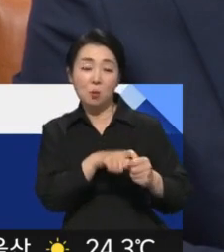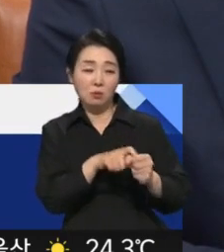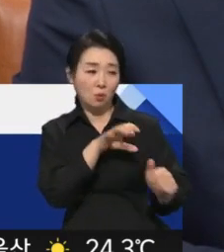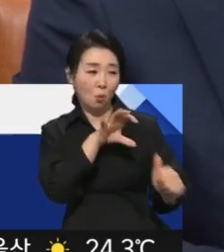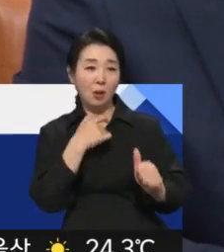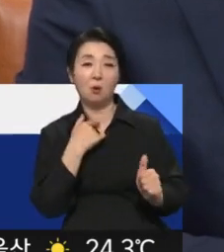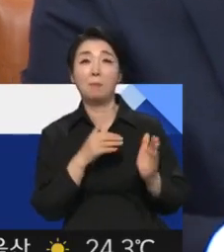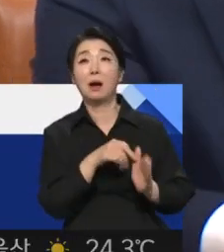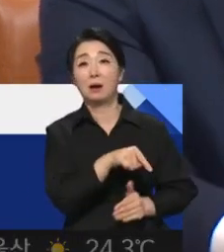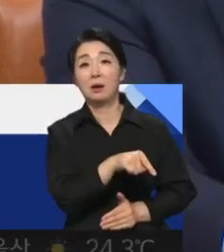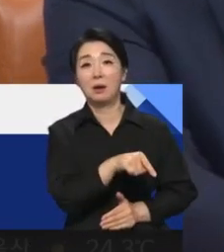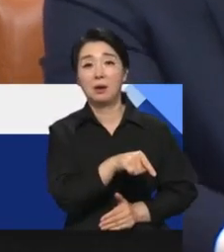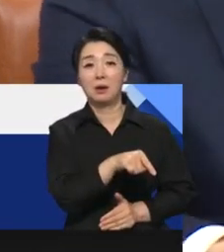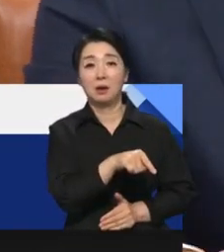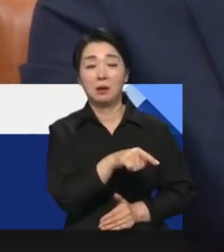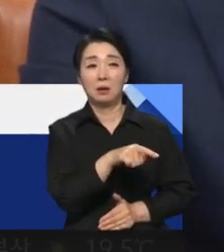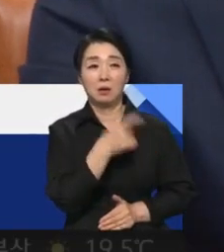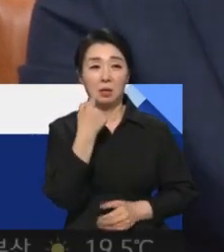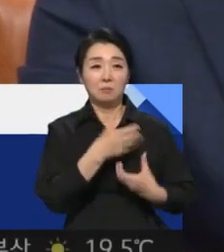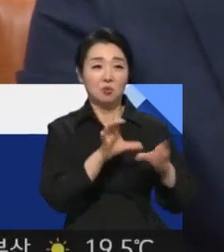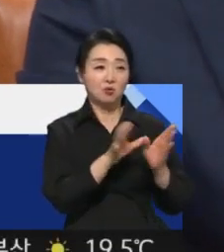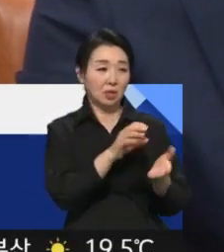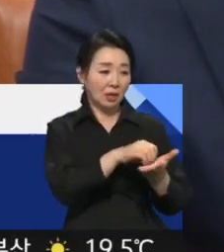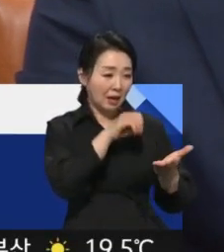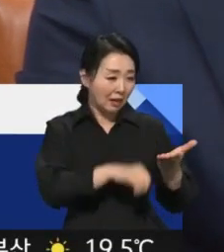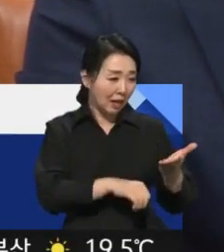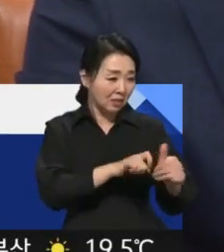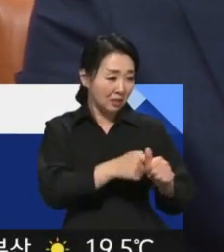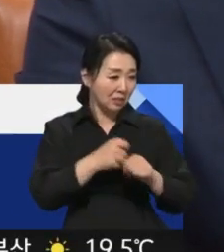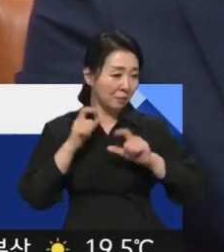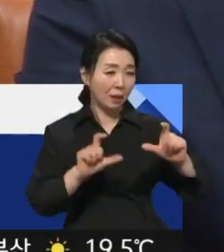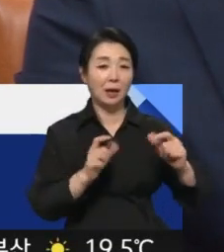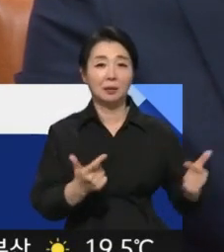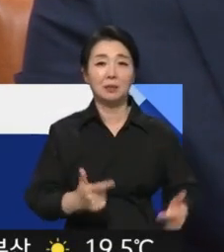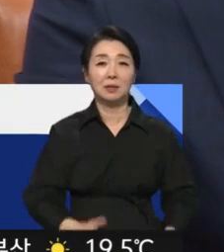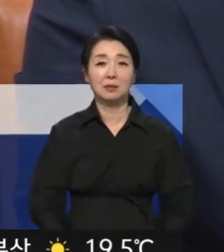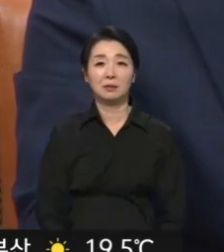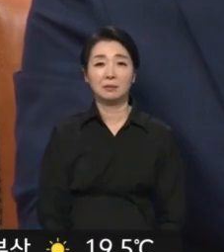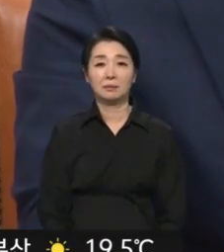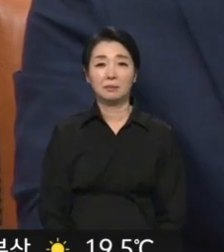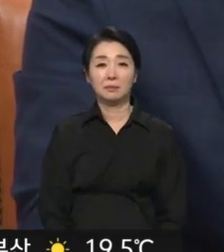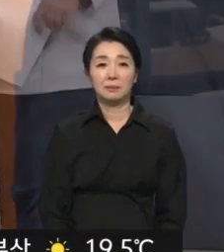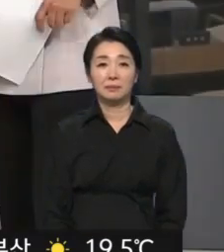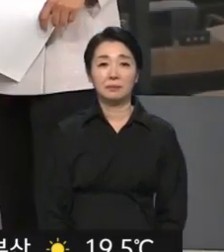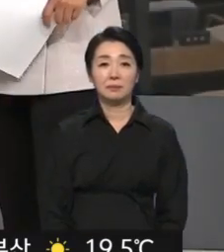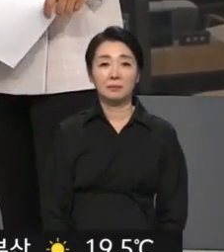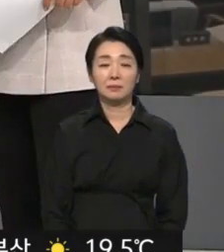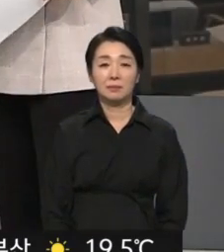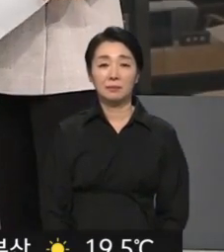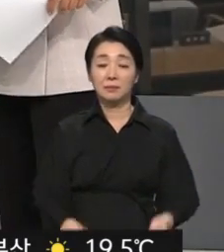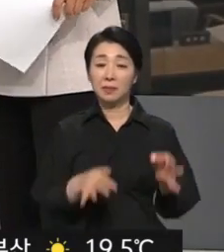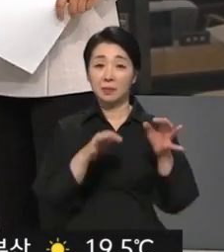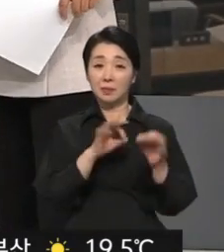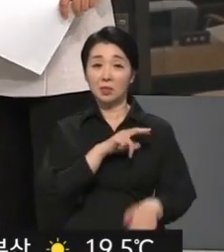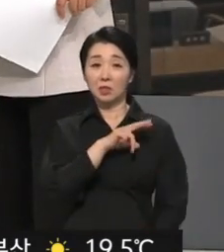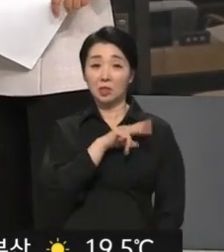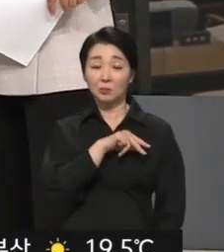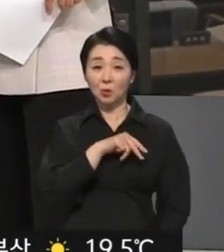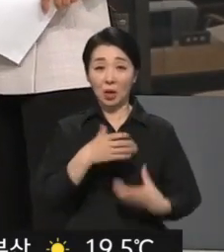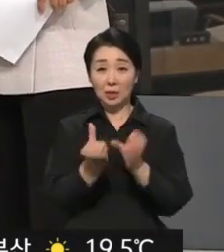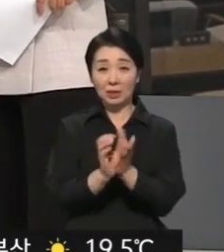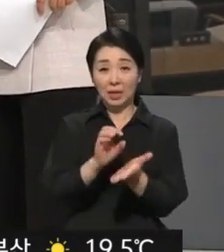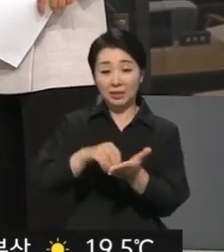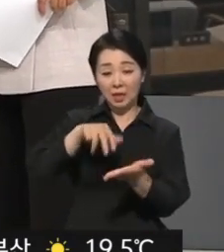활용해온 민주당에게 탈당은 징계 조치가 아닙니다. 네, 김 의원의 탈당 입장문도